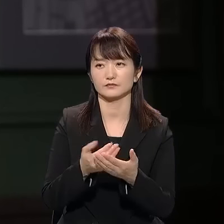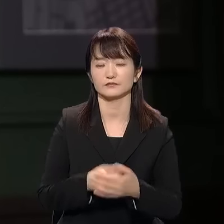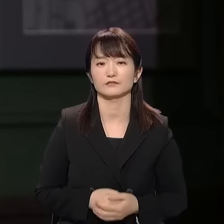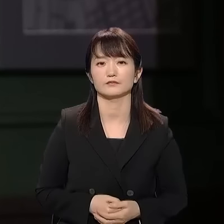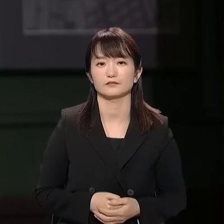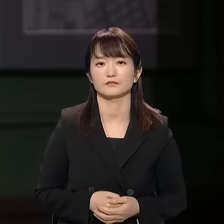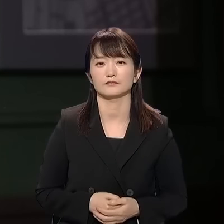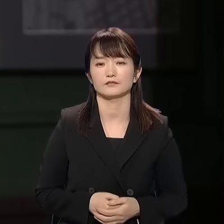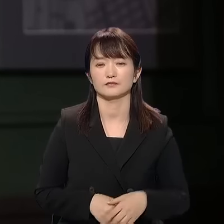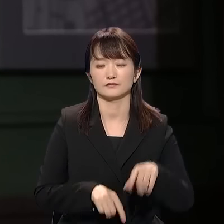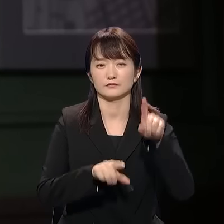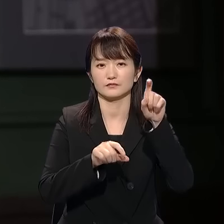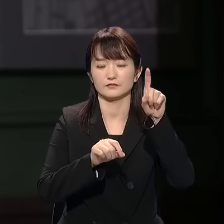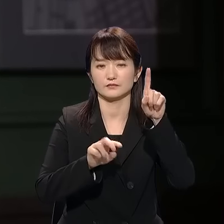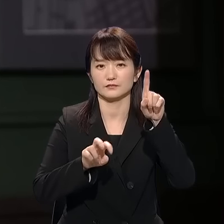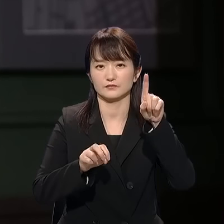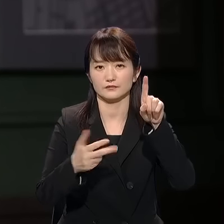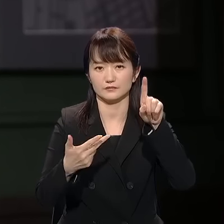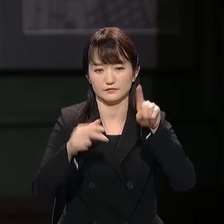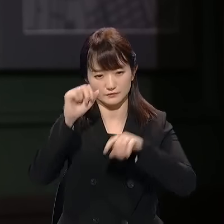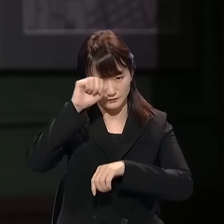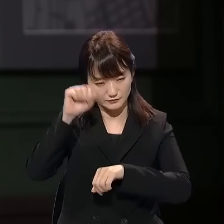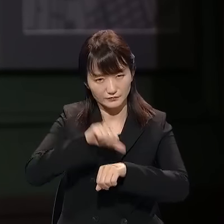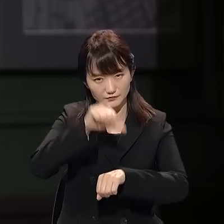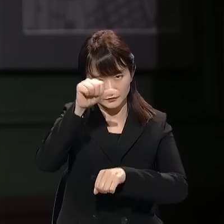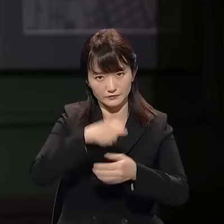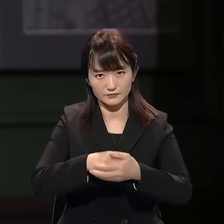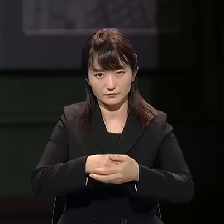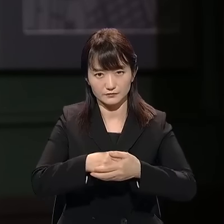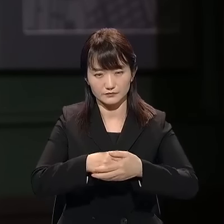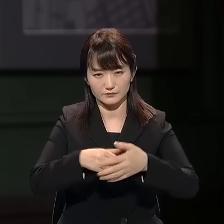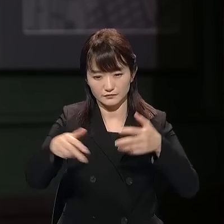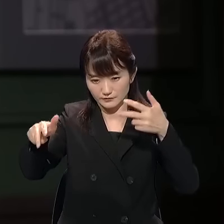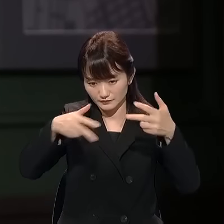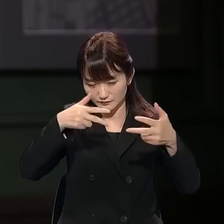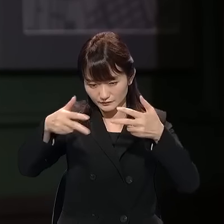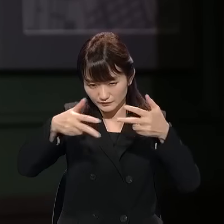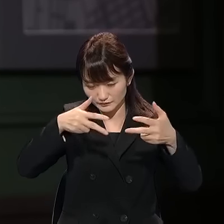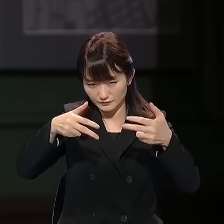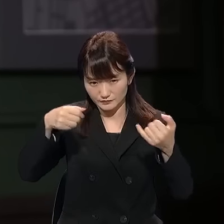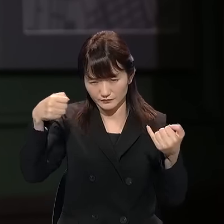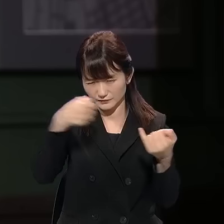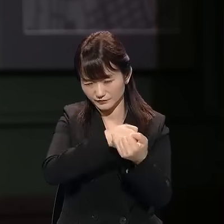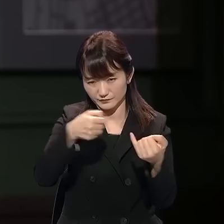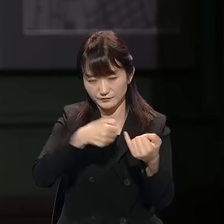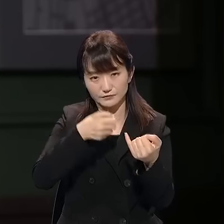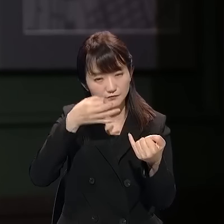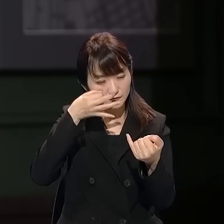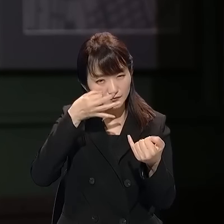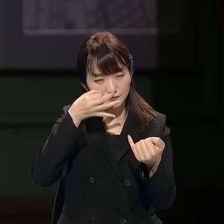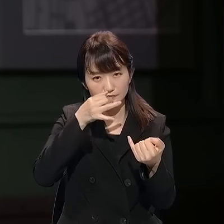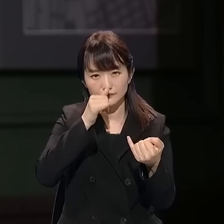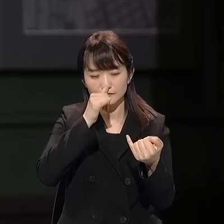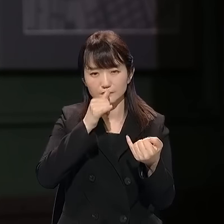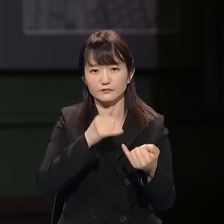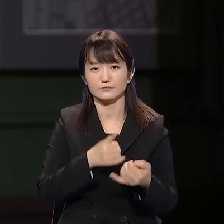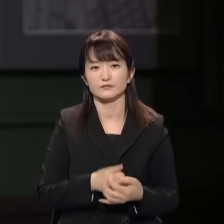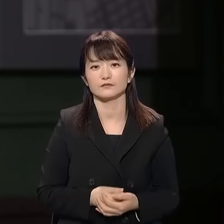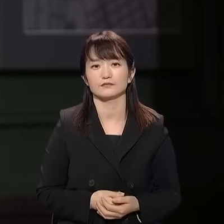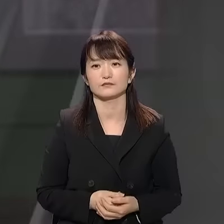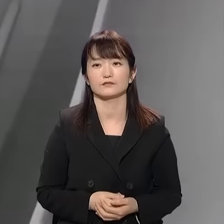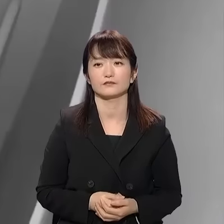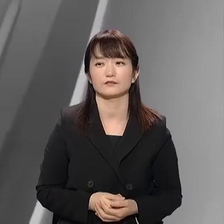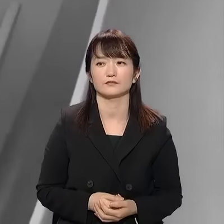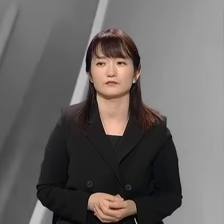새벽 5시 CCTV 당긴 폭행 장면이 그대로 고스란이 담겨 있습니다 영상을 보면서 설명을 해